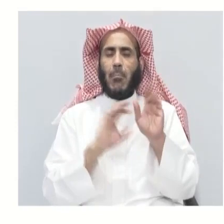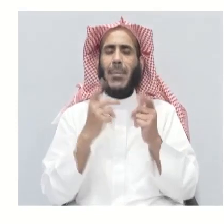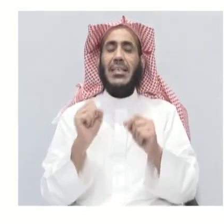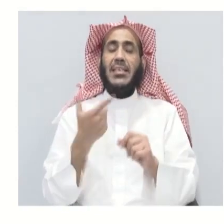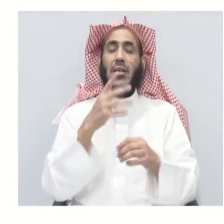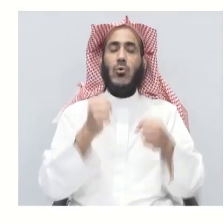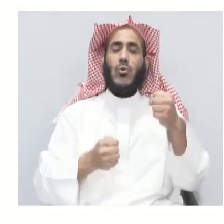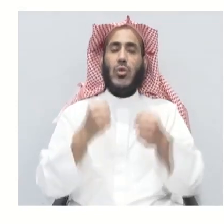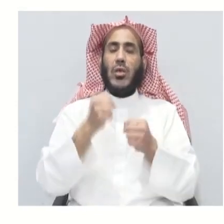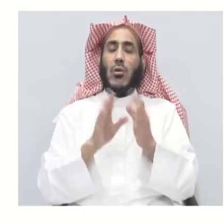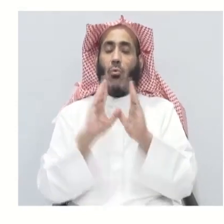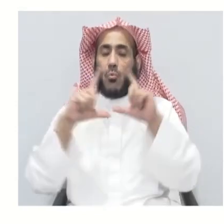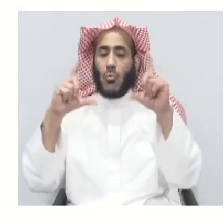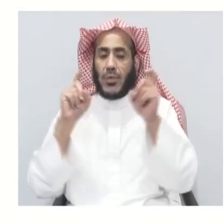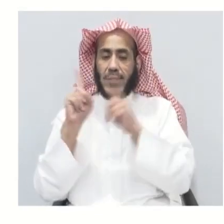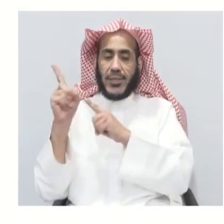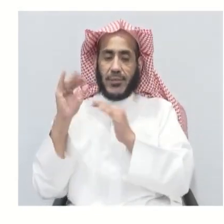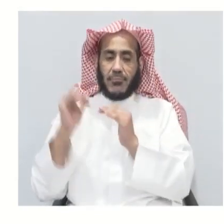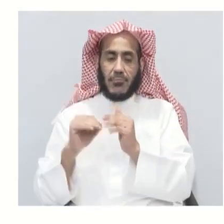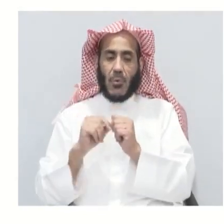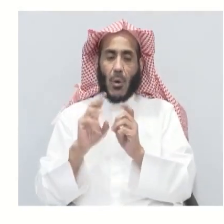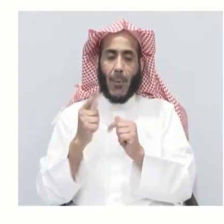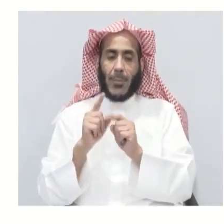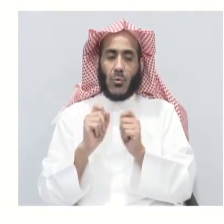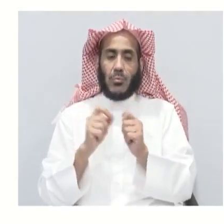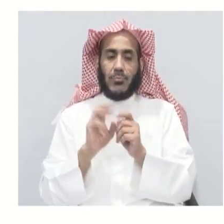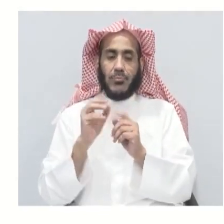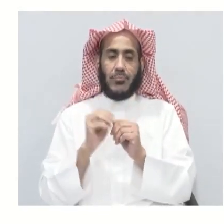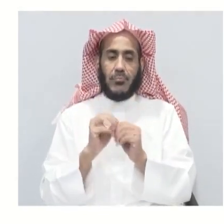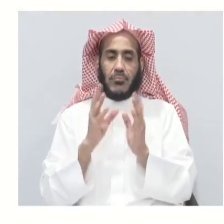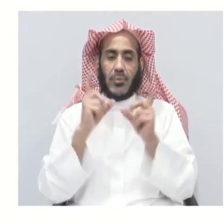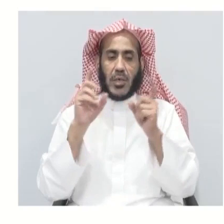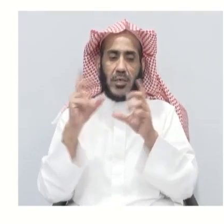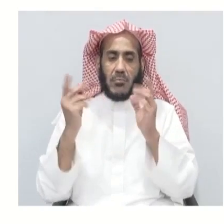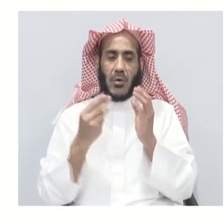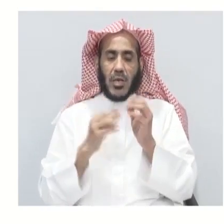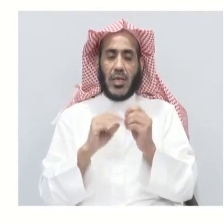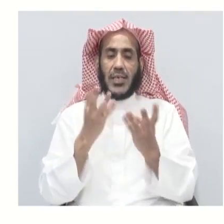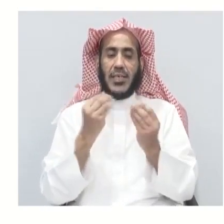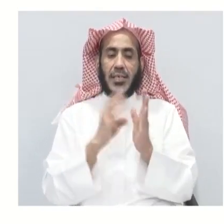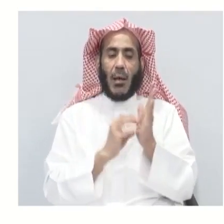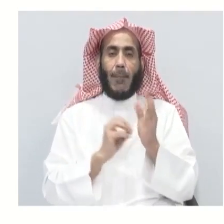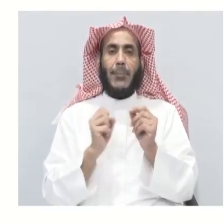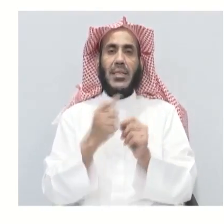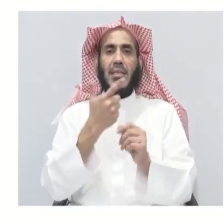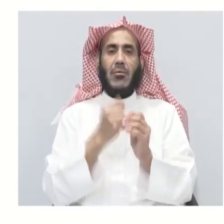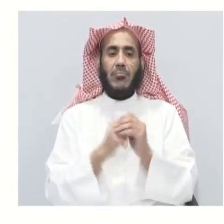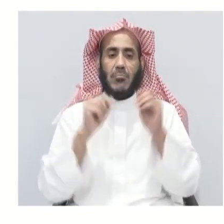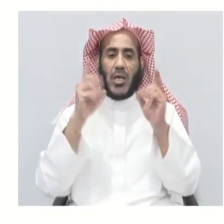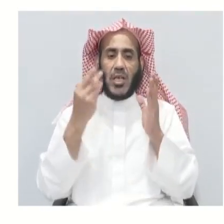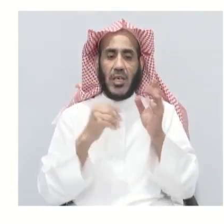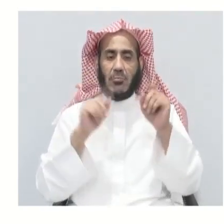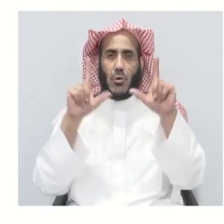السياره الموضح بالرسم ادناه مطلوب عندي موجود عندي رسمه ومطلوب حساب التسارع اول ما تنظر الى هذه